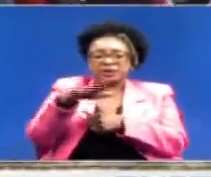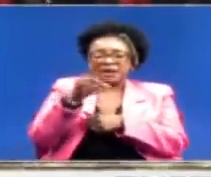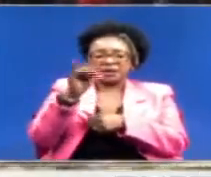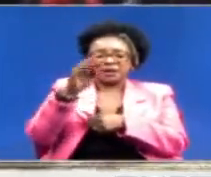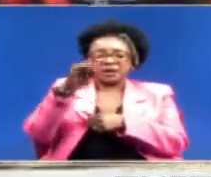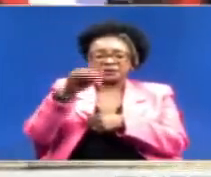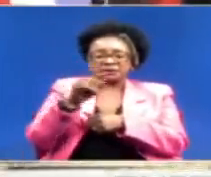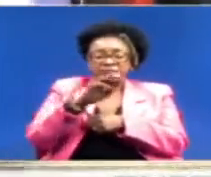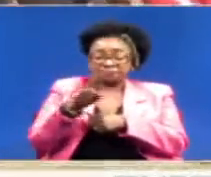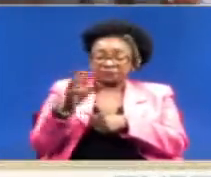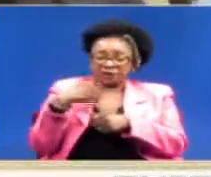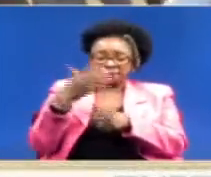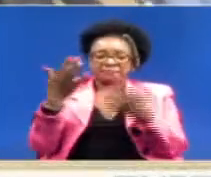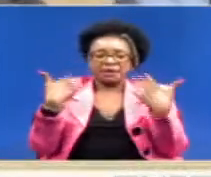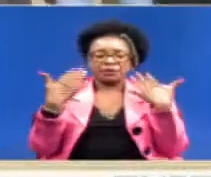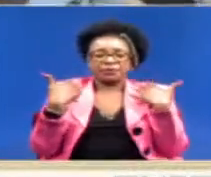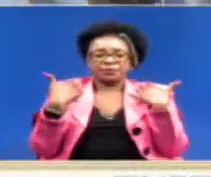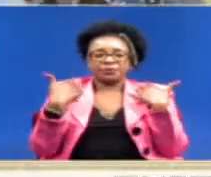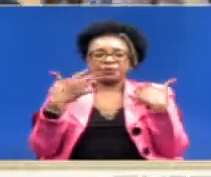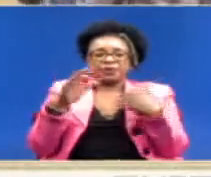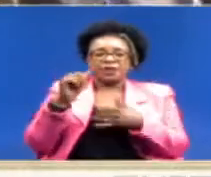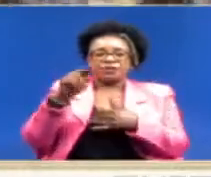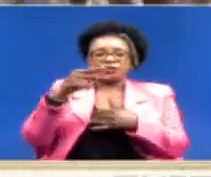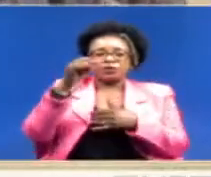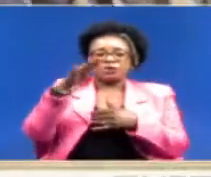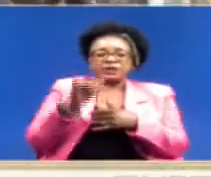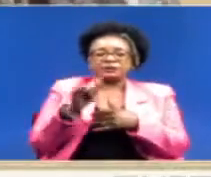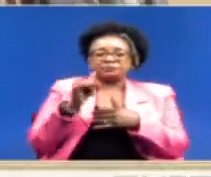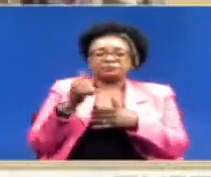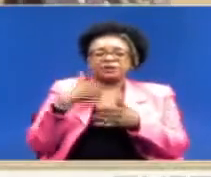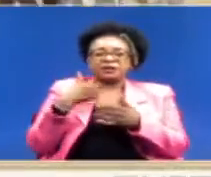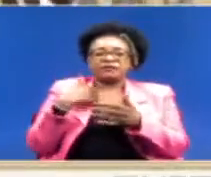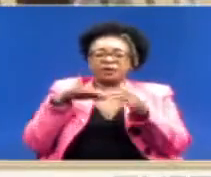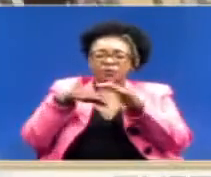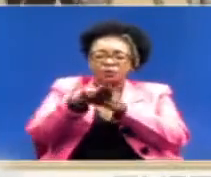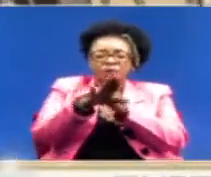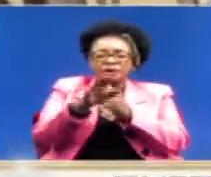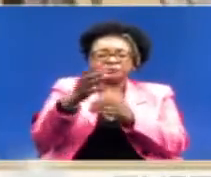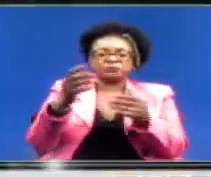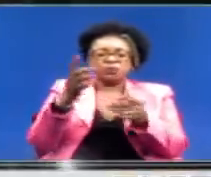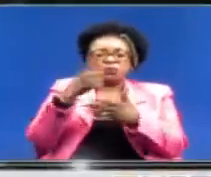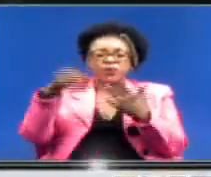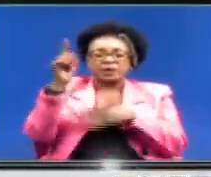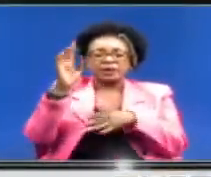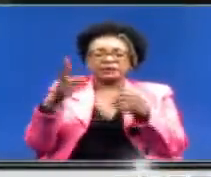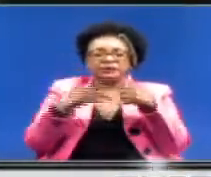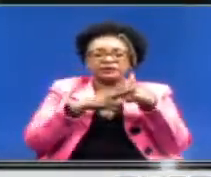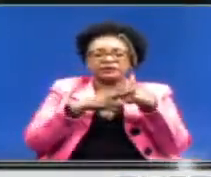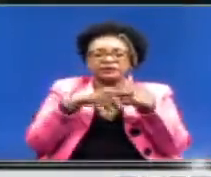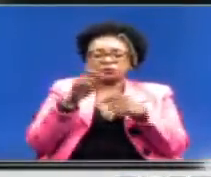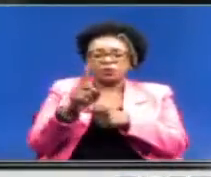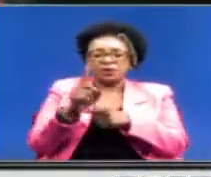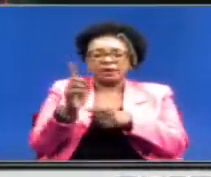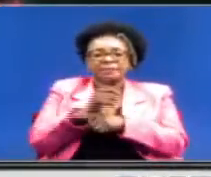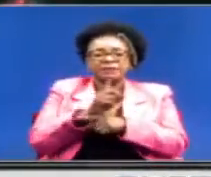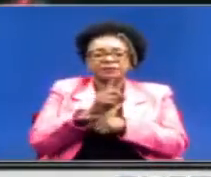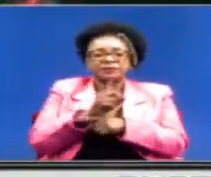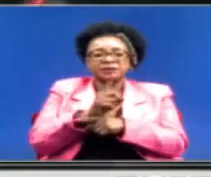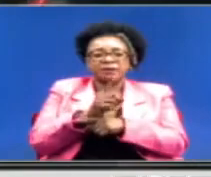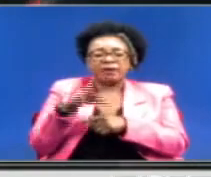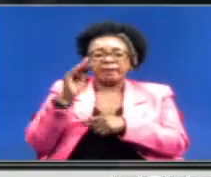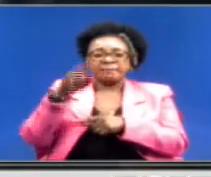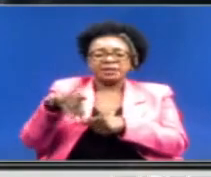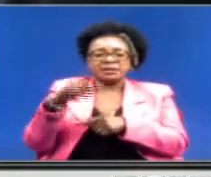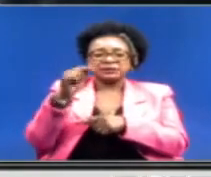Mashariki kaunti ya Meru. Anthony Mwenda alitia kimiani goli la ushindi katika dakika ya 71. Mbunge wa Tigani